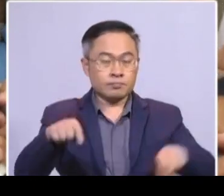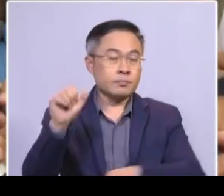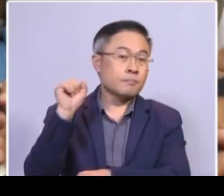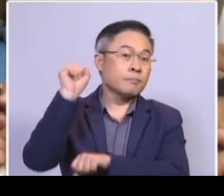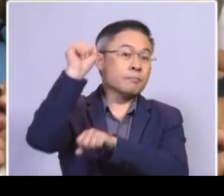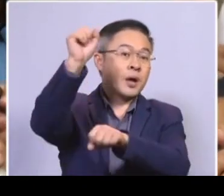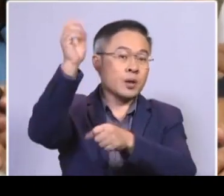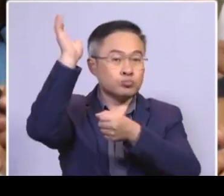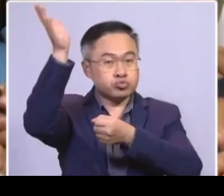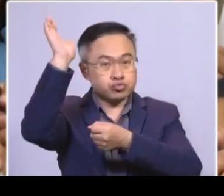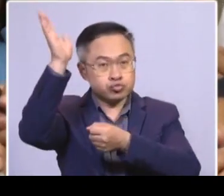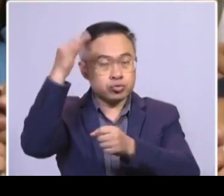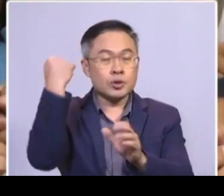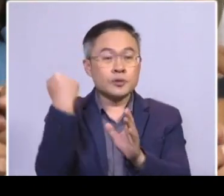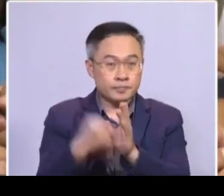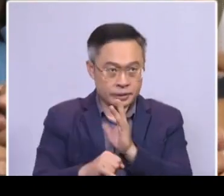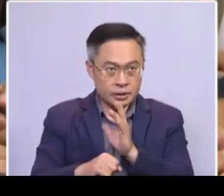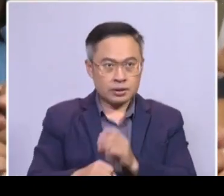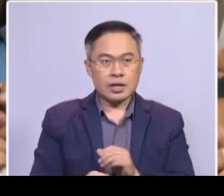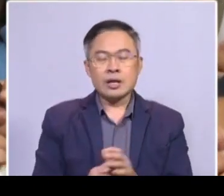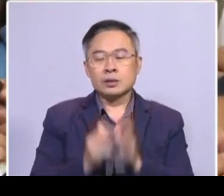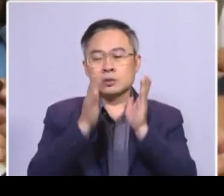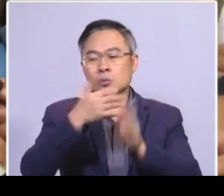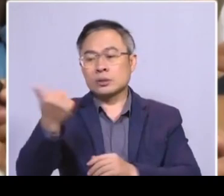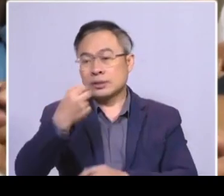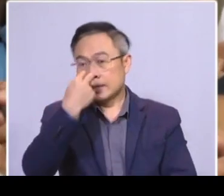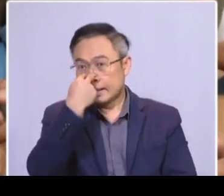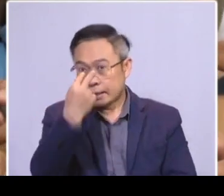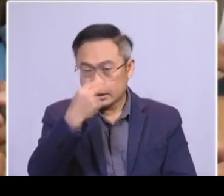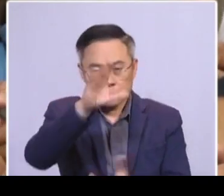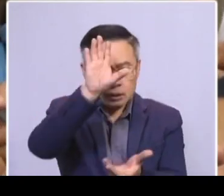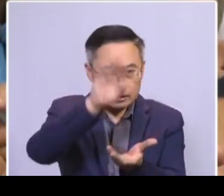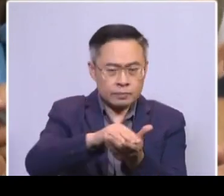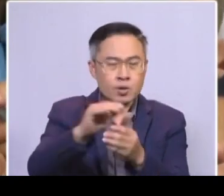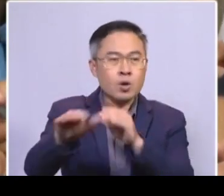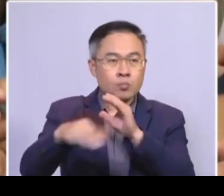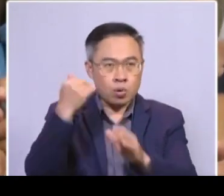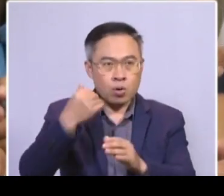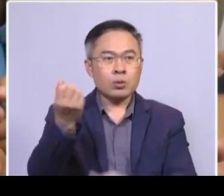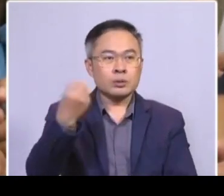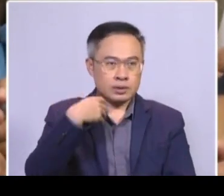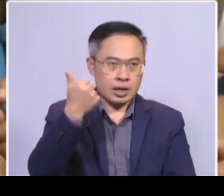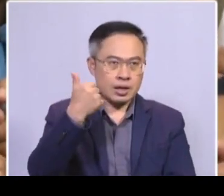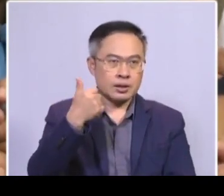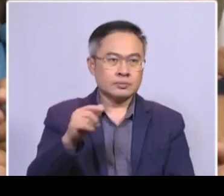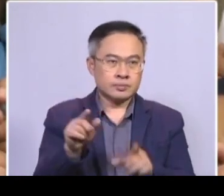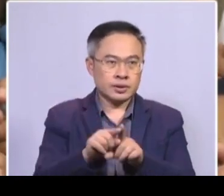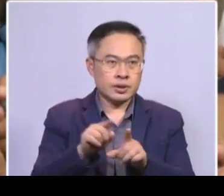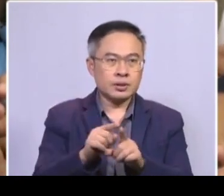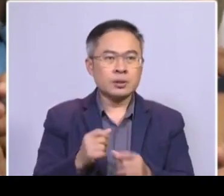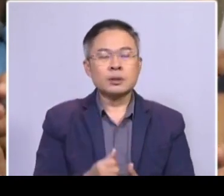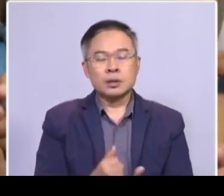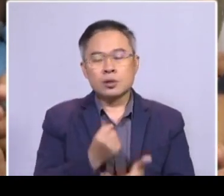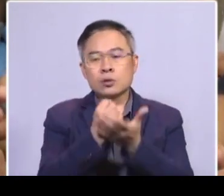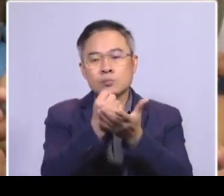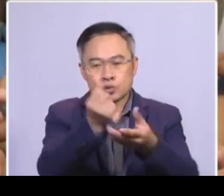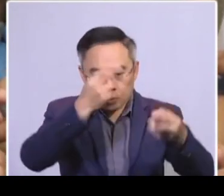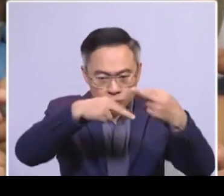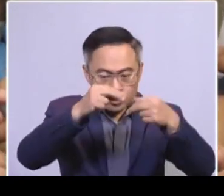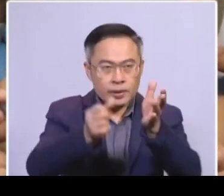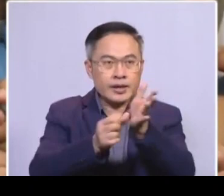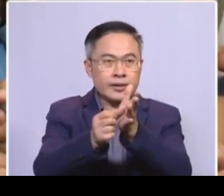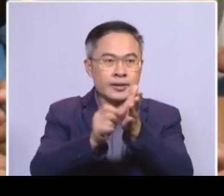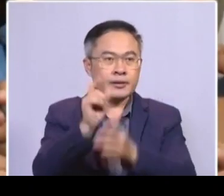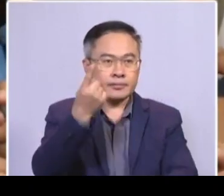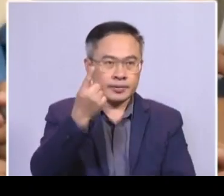แจ้งให้แก้ไขหรือว่าท่านใดเห็นว่าพรรคไหนหรือว่าผู้สมัครคนใดติดป้ายไม่ถูกก็บอกเรามาได้นะครับเราจะได้ดำเนินการให้มีการแ